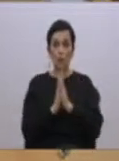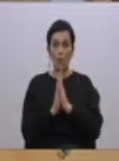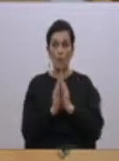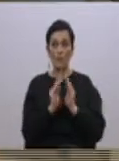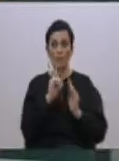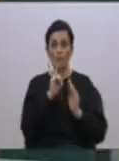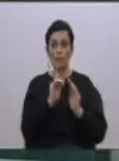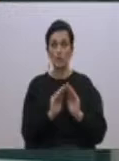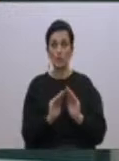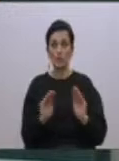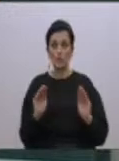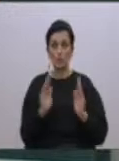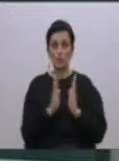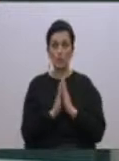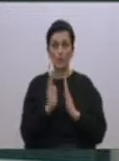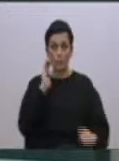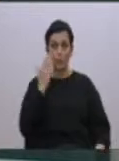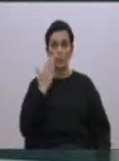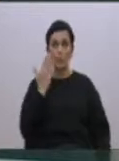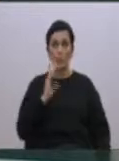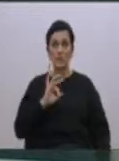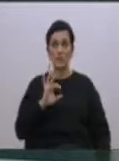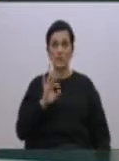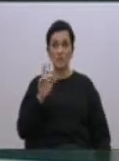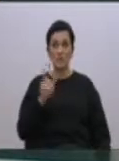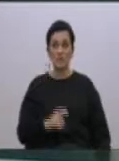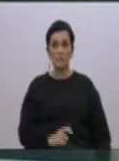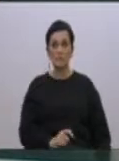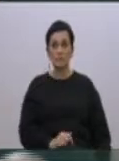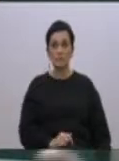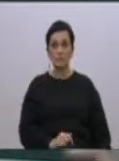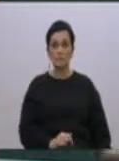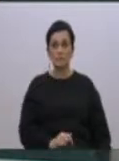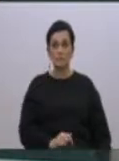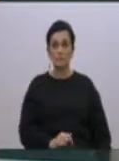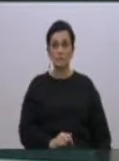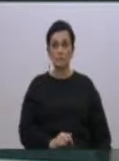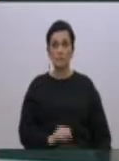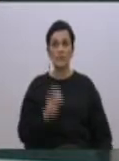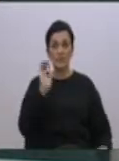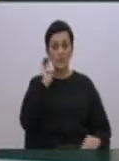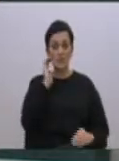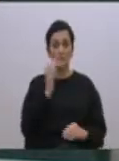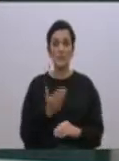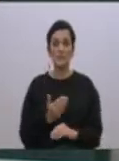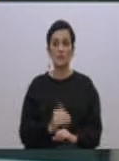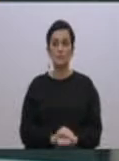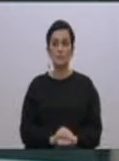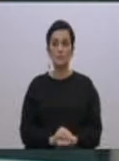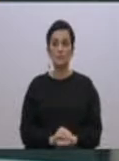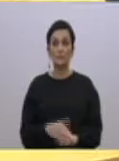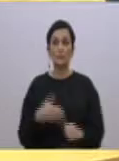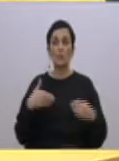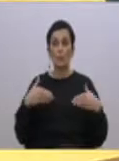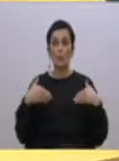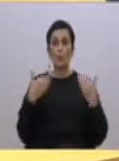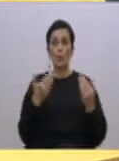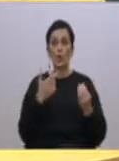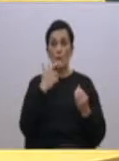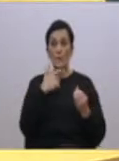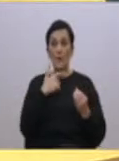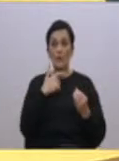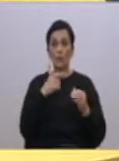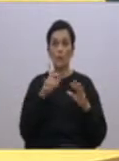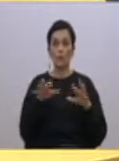darbăși, colegi, vă tot, mă usminut, mă usminut. Kismen, patronă, govit. Mogi salmebit, patronul